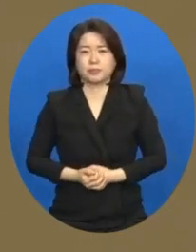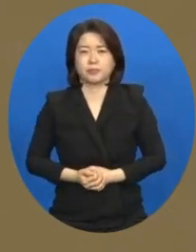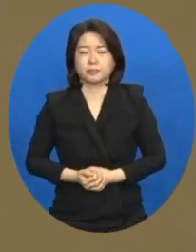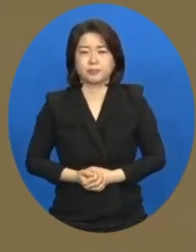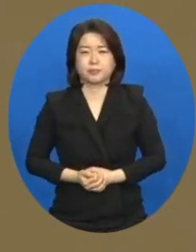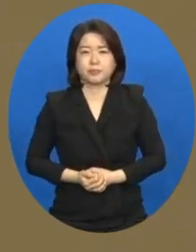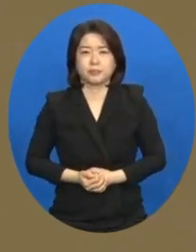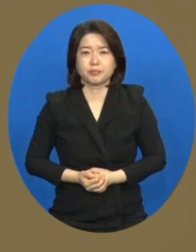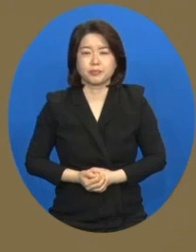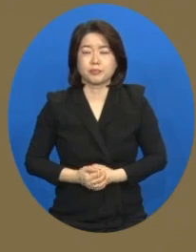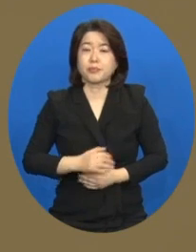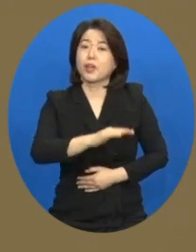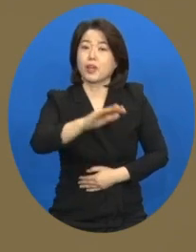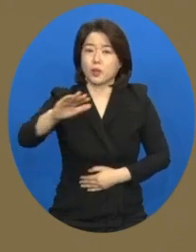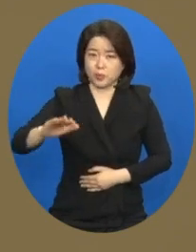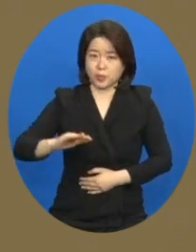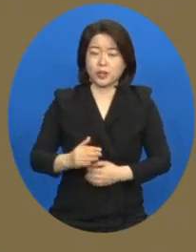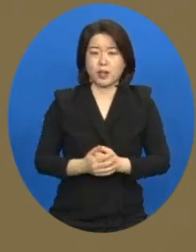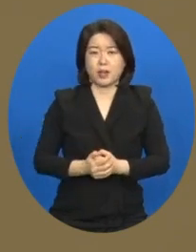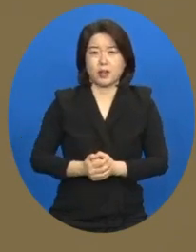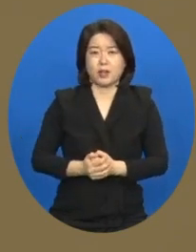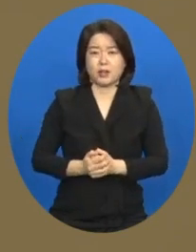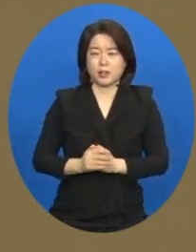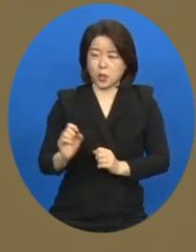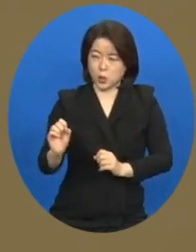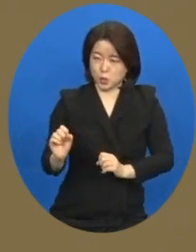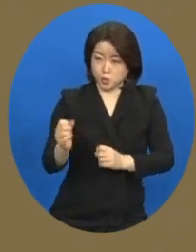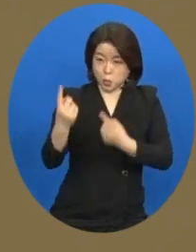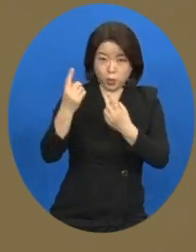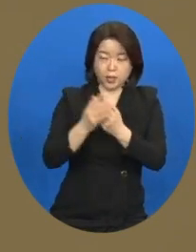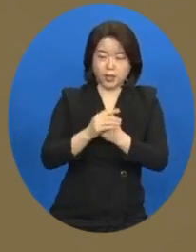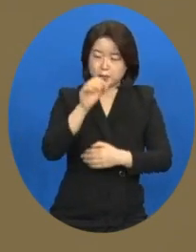여러분, 우리가 동기가 선하다고